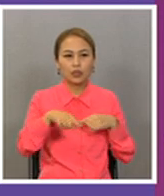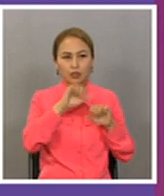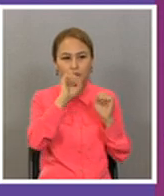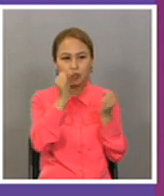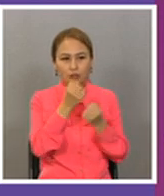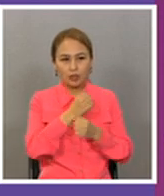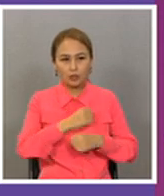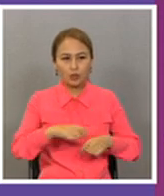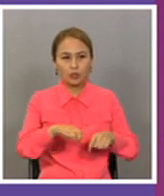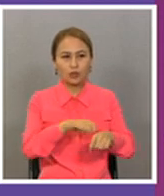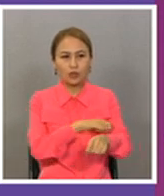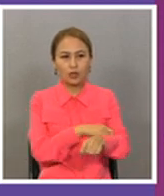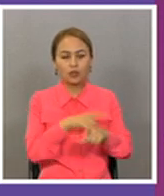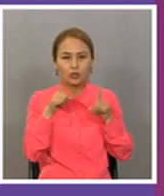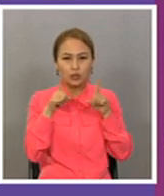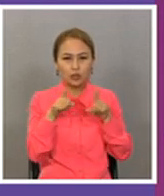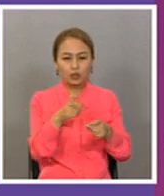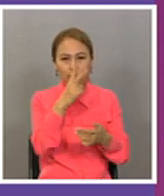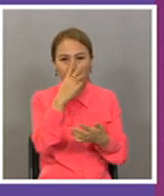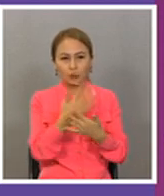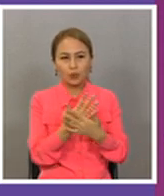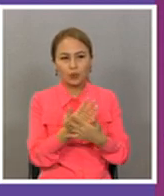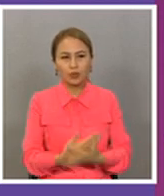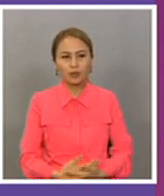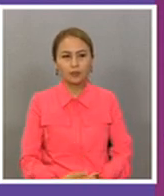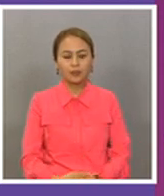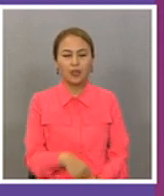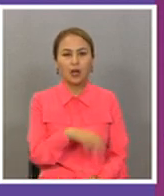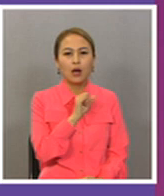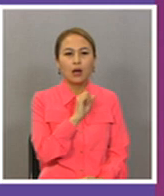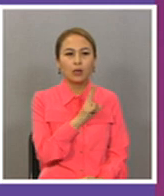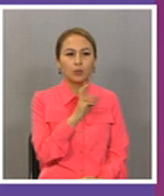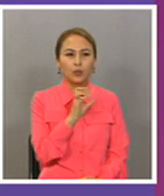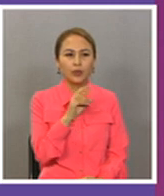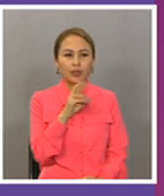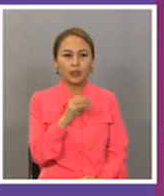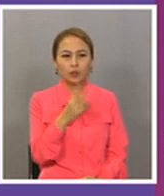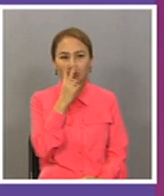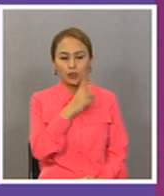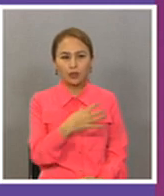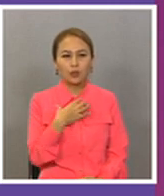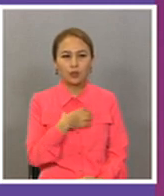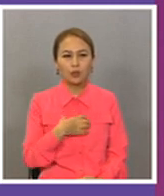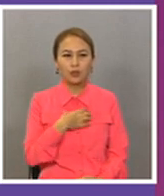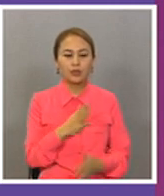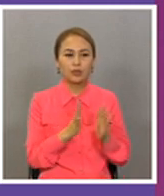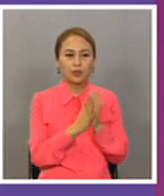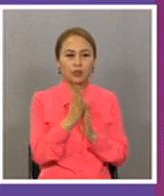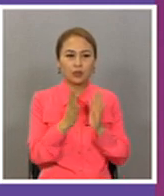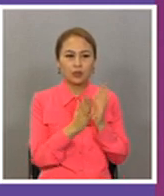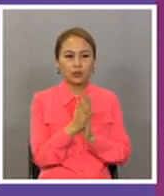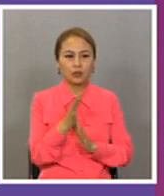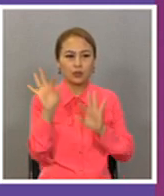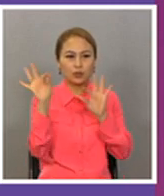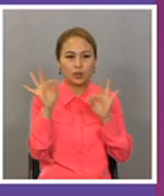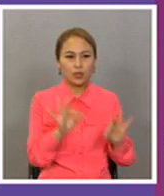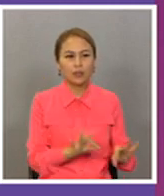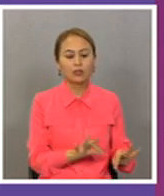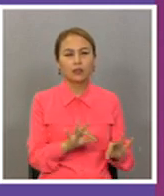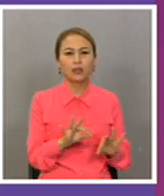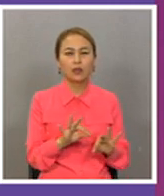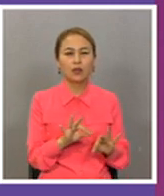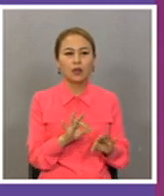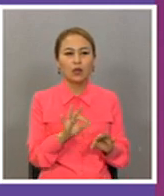şakırım jıldamdıkpen uzak jügüretin görünedi. Akbökenniñ koregi ösimdik. Köz